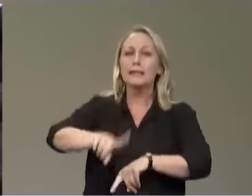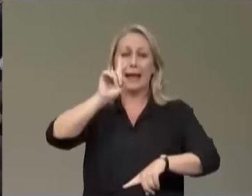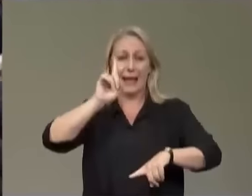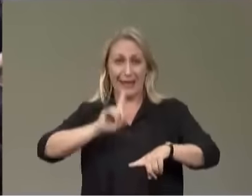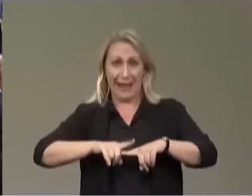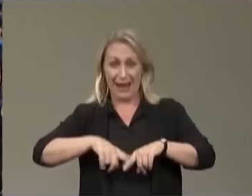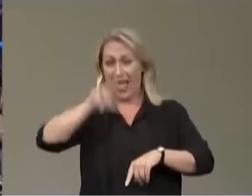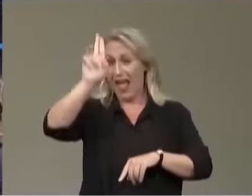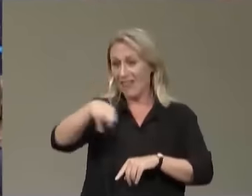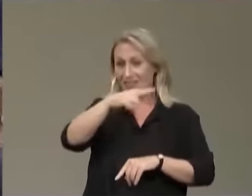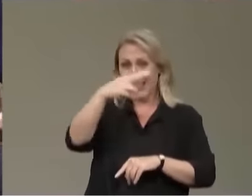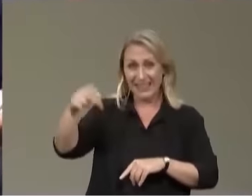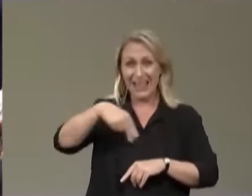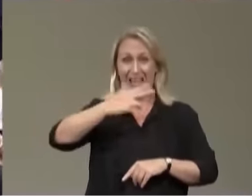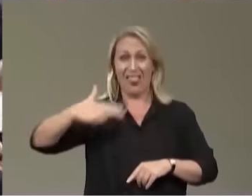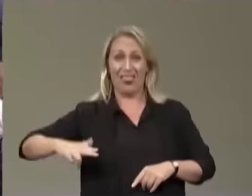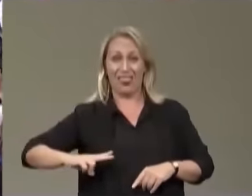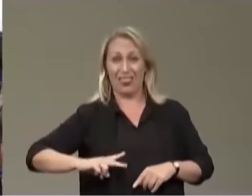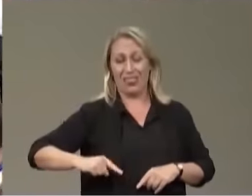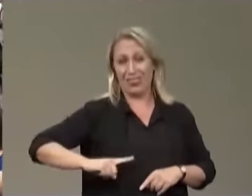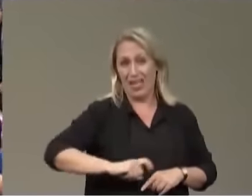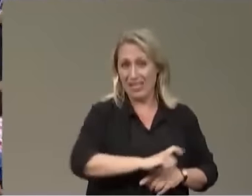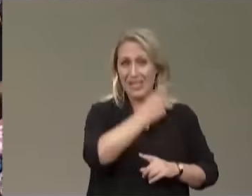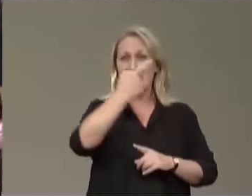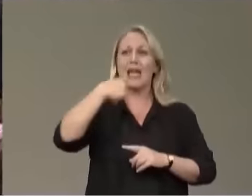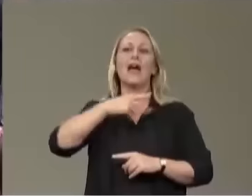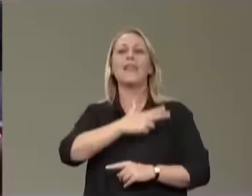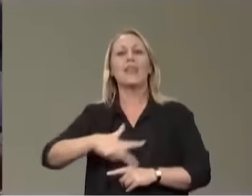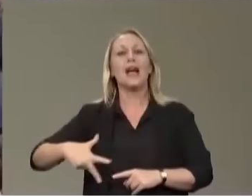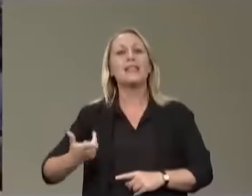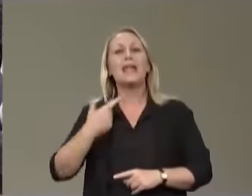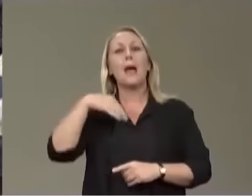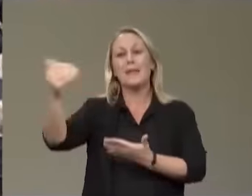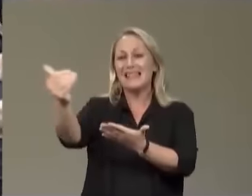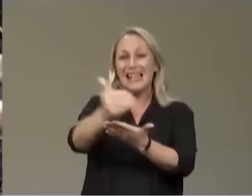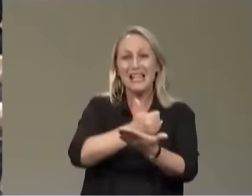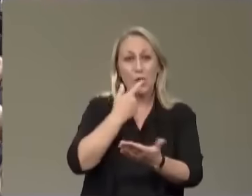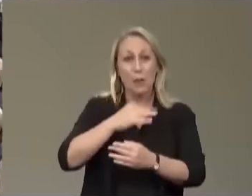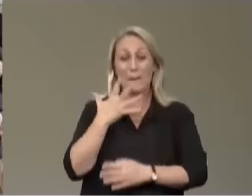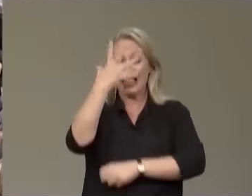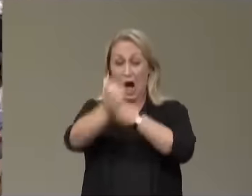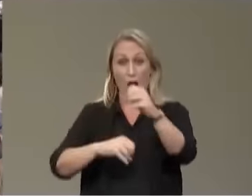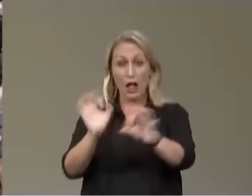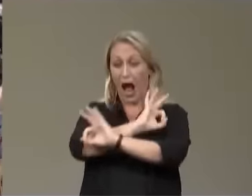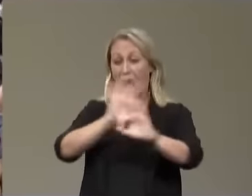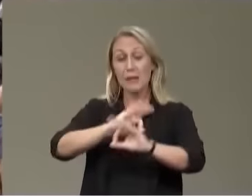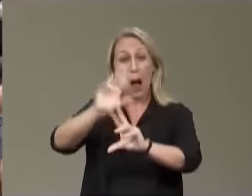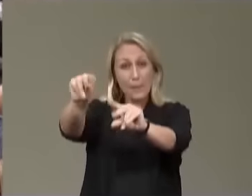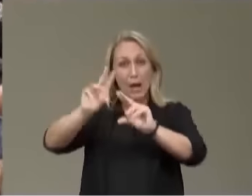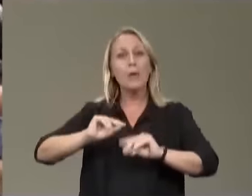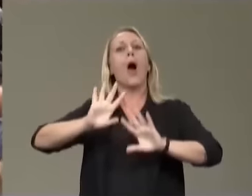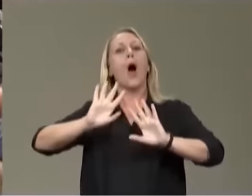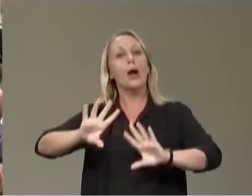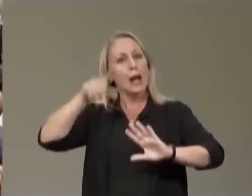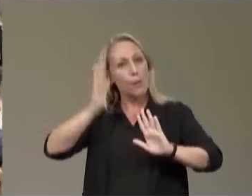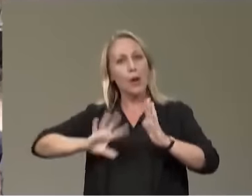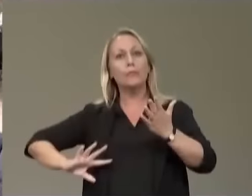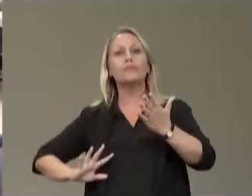Ελβετία ή Δανία στο εισόδημα ή στη λειτουργία του κράτους μέσα σε 5 χρόνια. Μπορεί όμως να βελτιώνεται συνεχώς